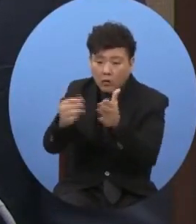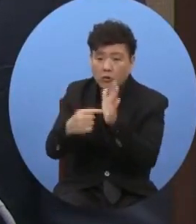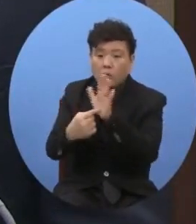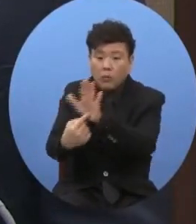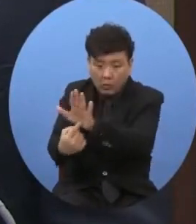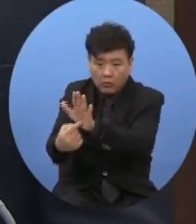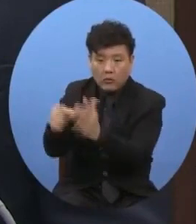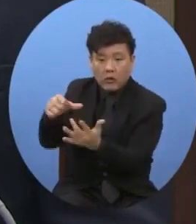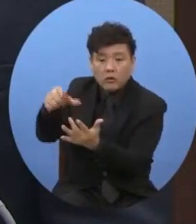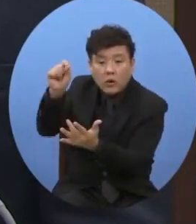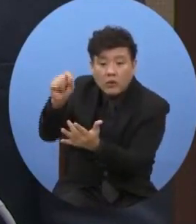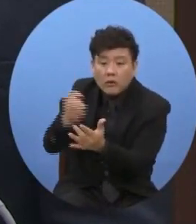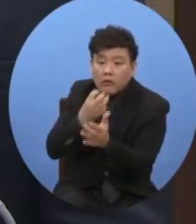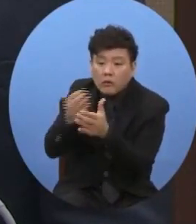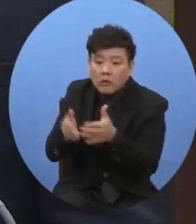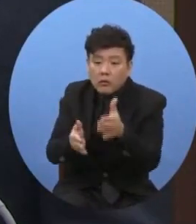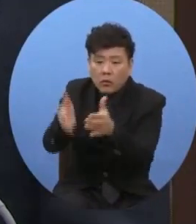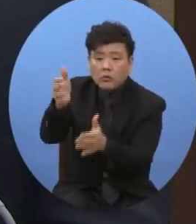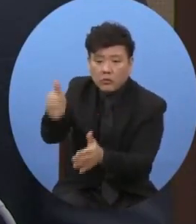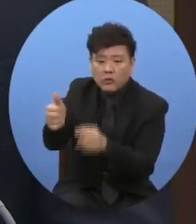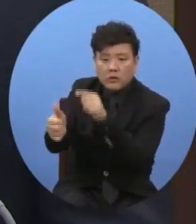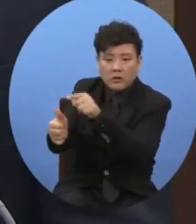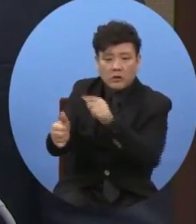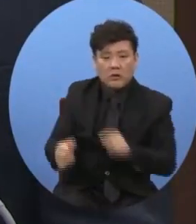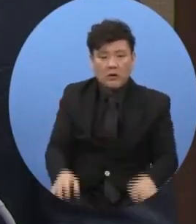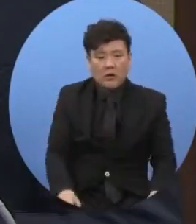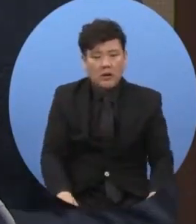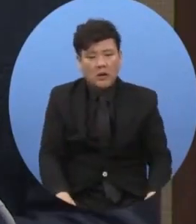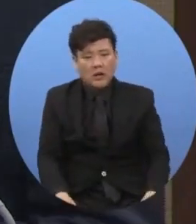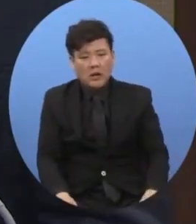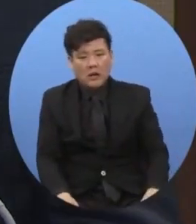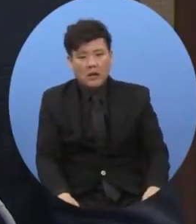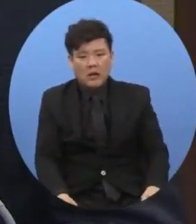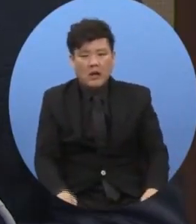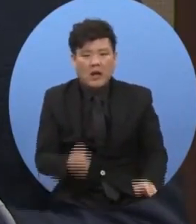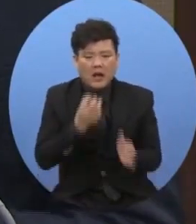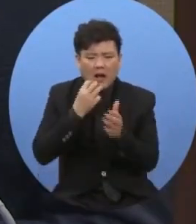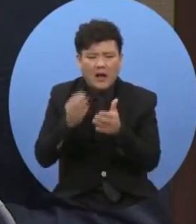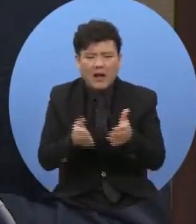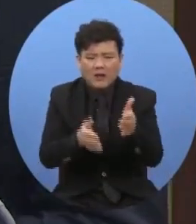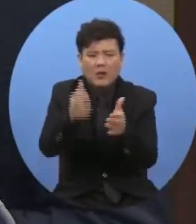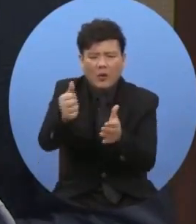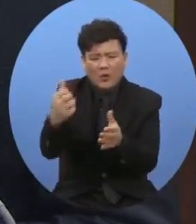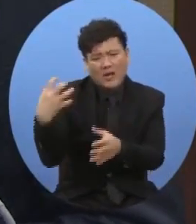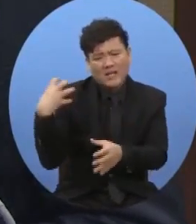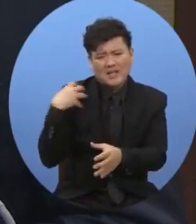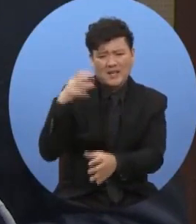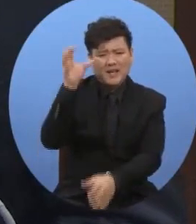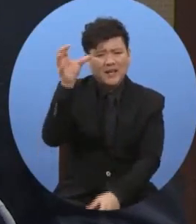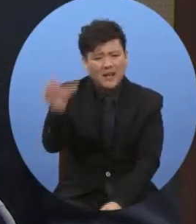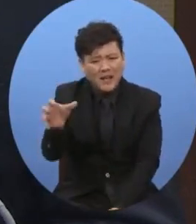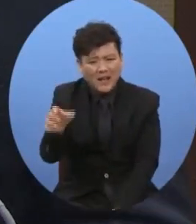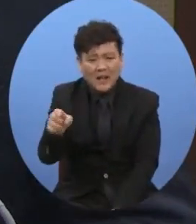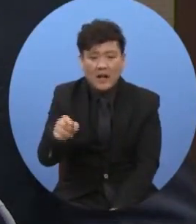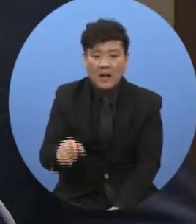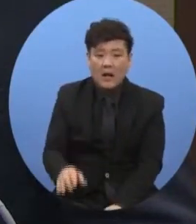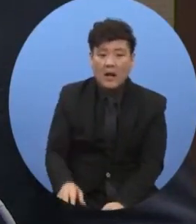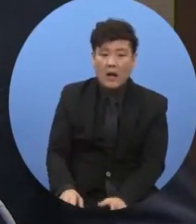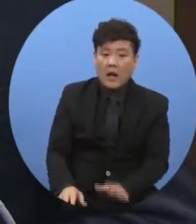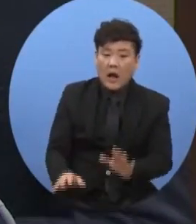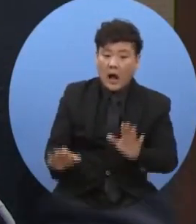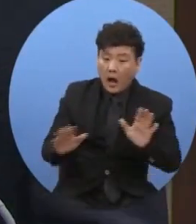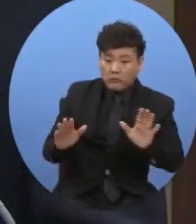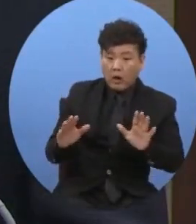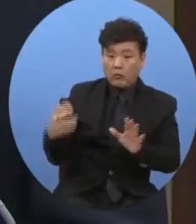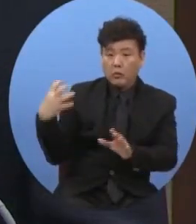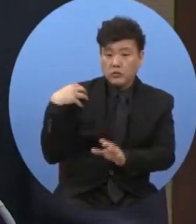지사님의 선택만 남아있습니다. 약간 그렇게 뭔가 경기도지사에게 뭔가 책임을 넘긴다라는 감이 여태까지 그런 말씀을 한 번도